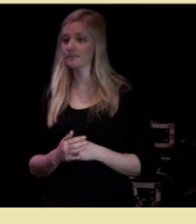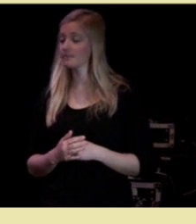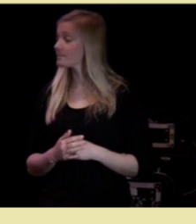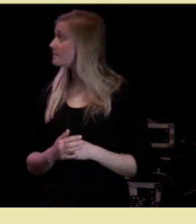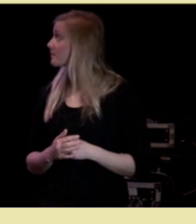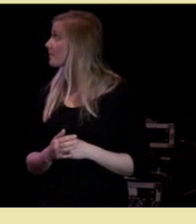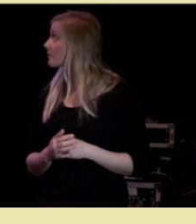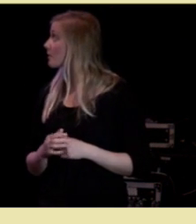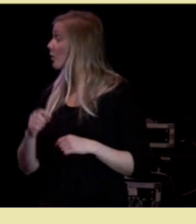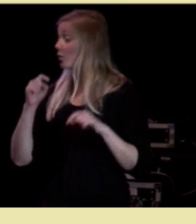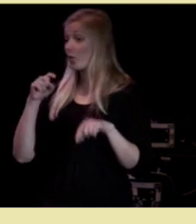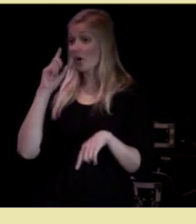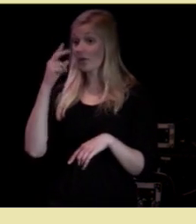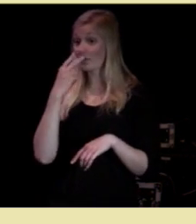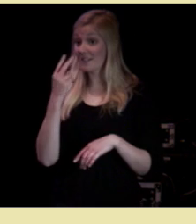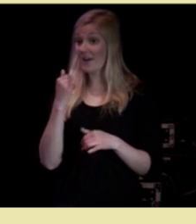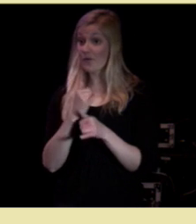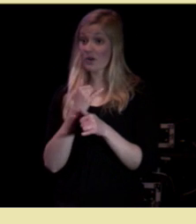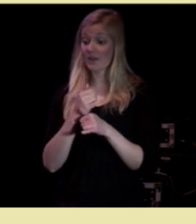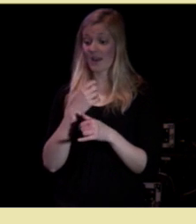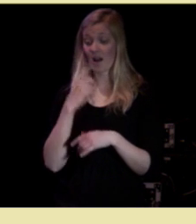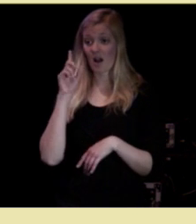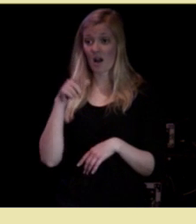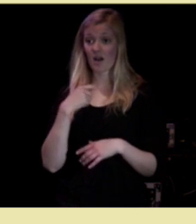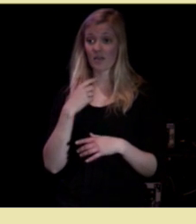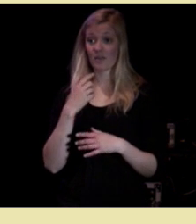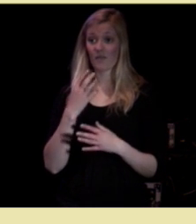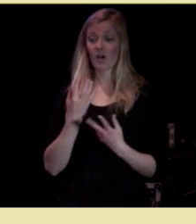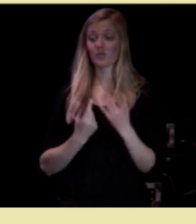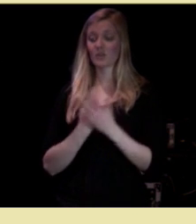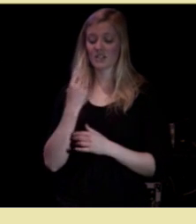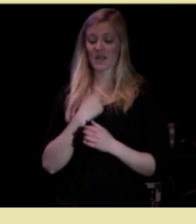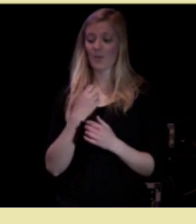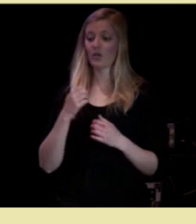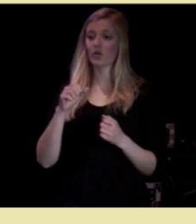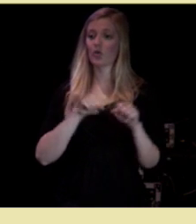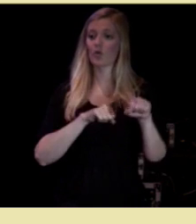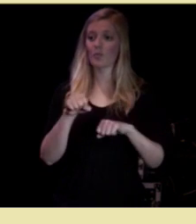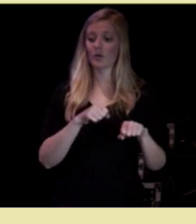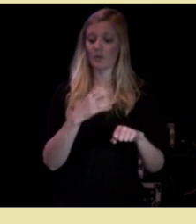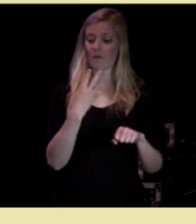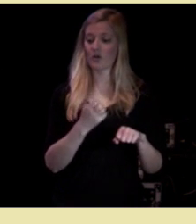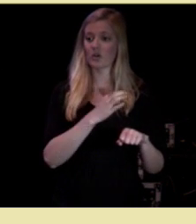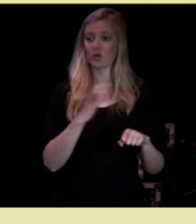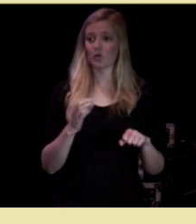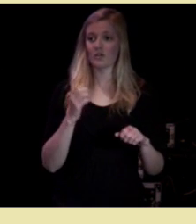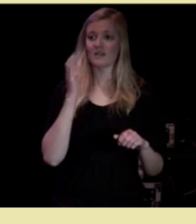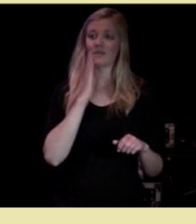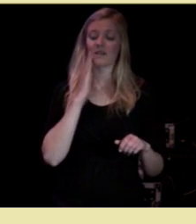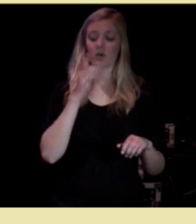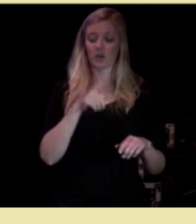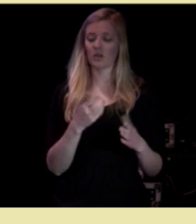La oss da se hvordan det kan slå ut I en kommune på 40 000 innbyggere, slik som for eksempel